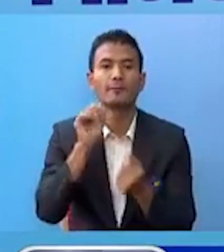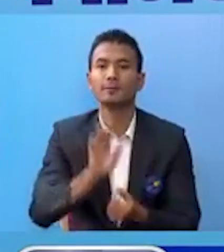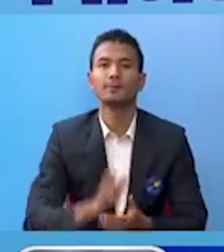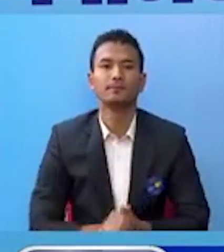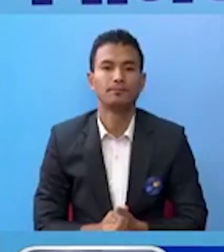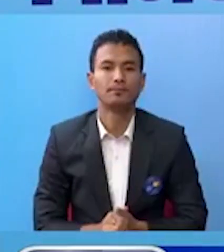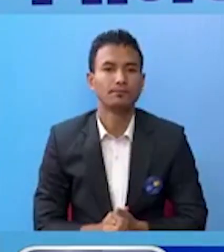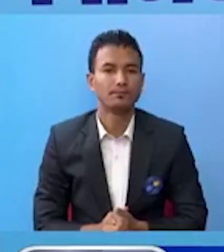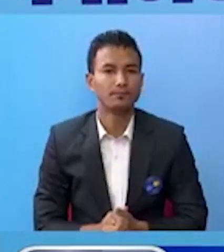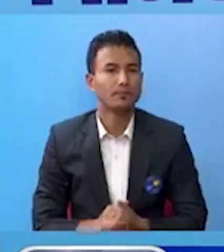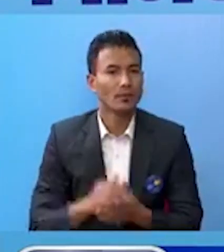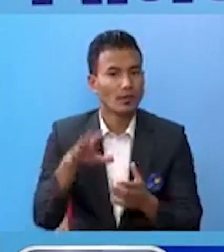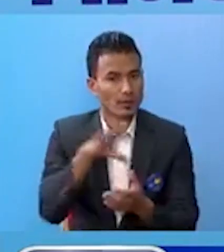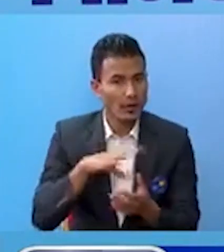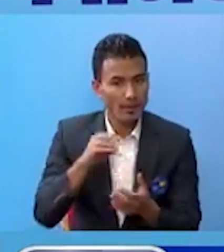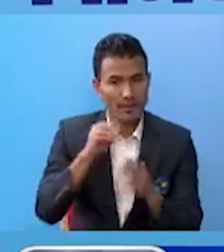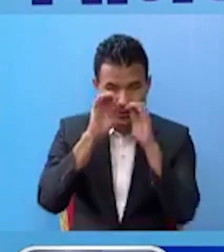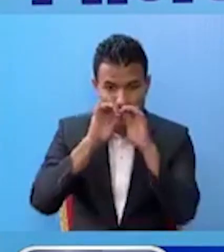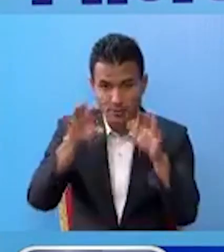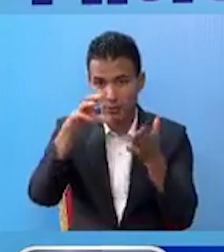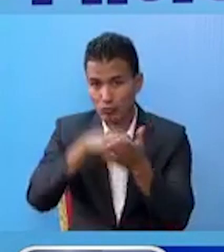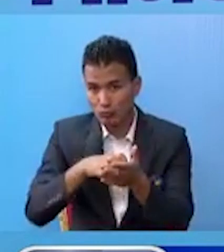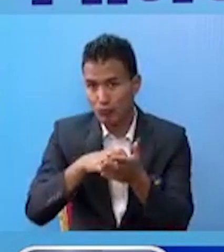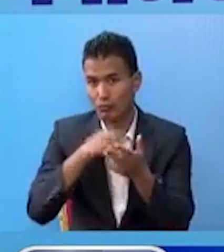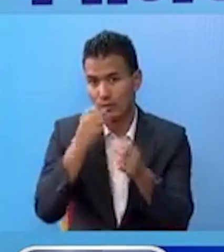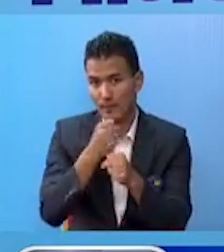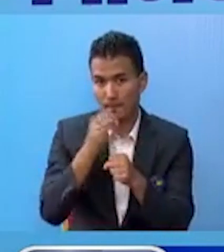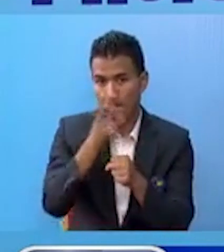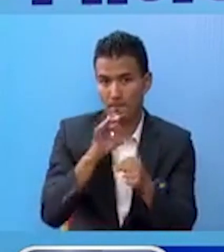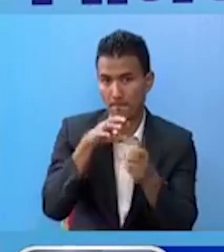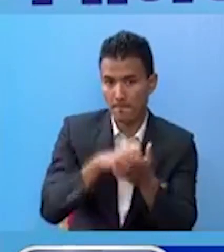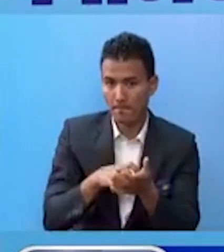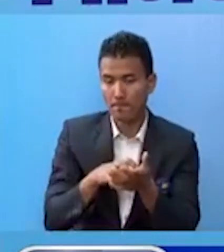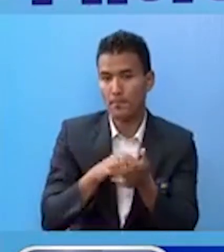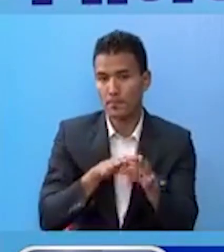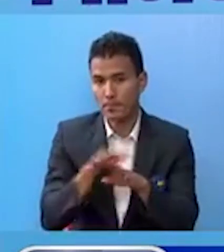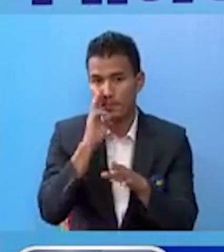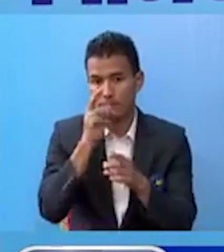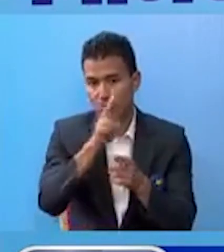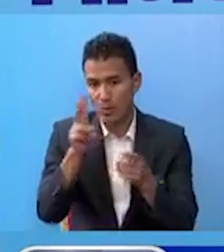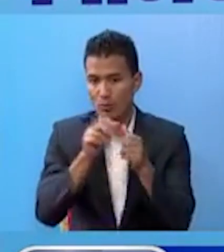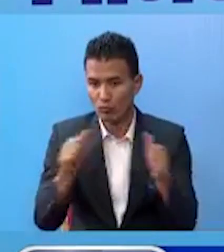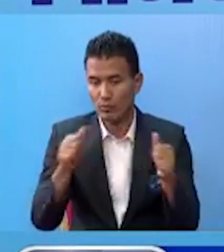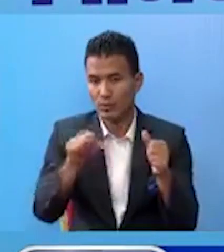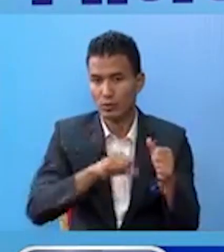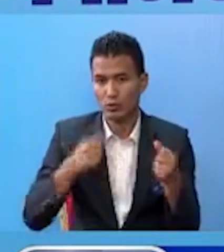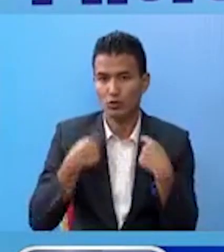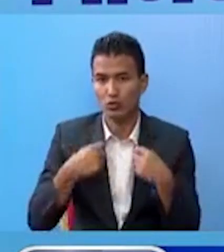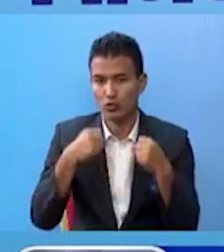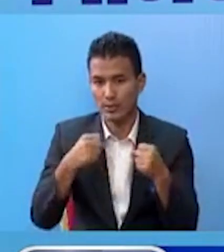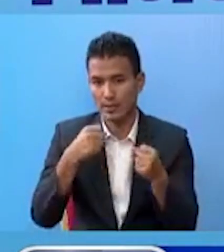छ। सबै सार्वजनिक स्थल तथा कार्यालयहरूमा देहाय अनुसारका